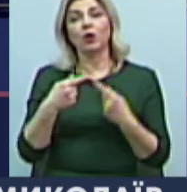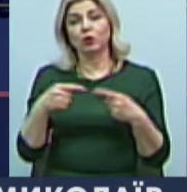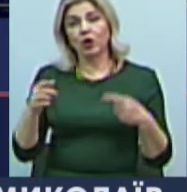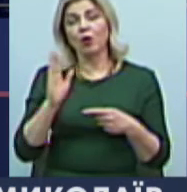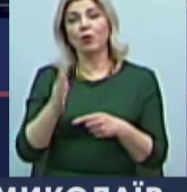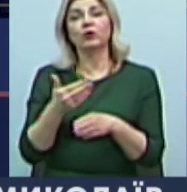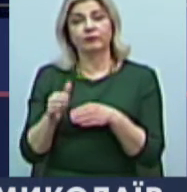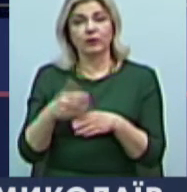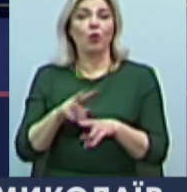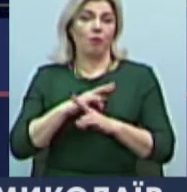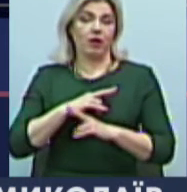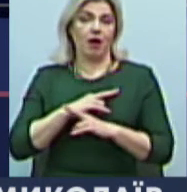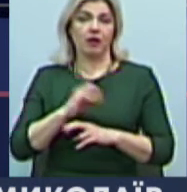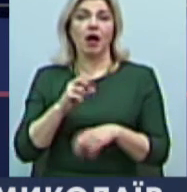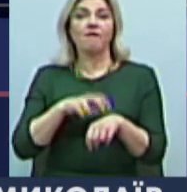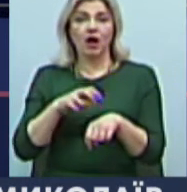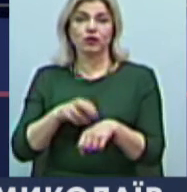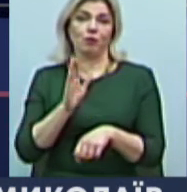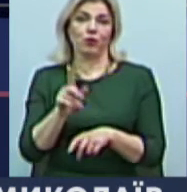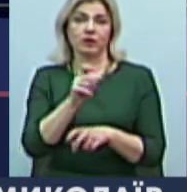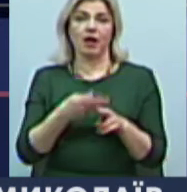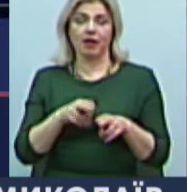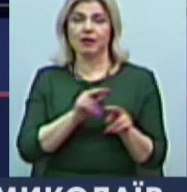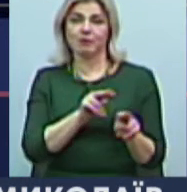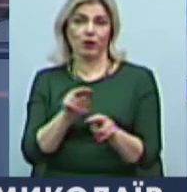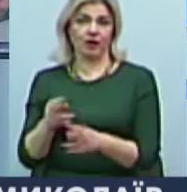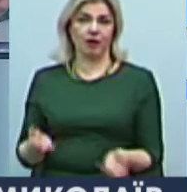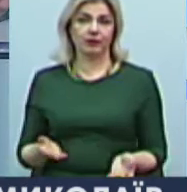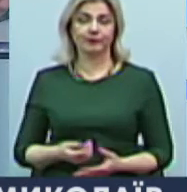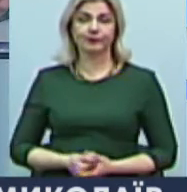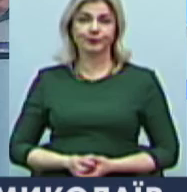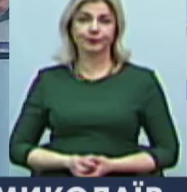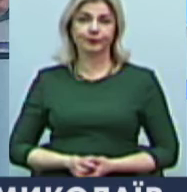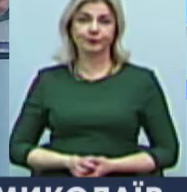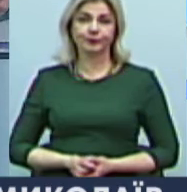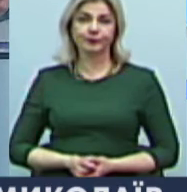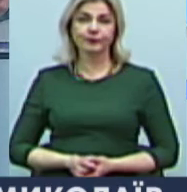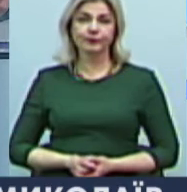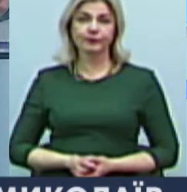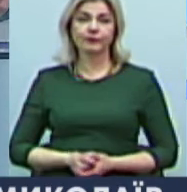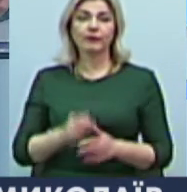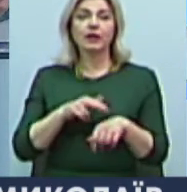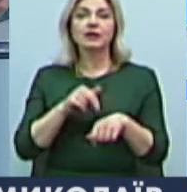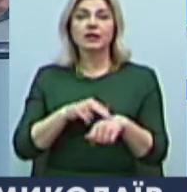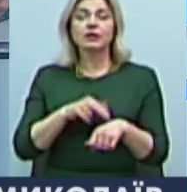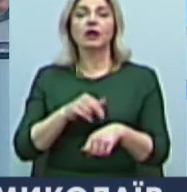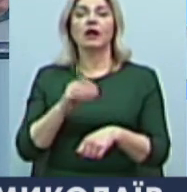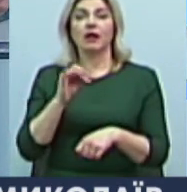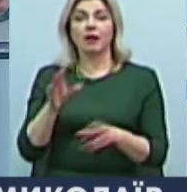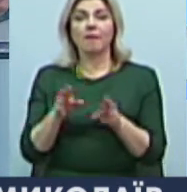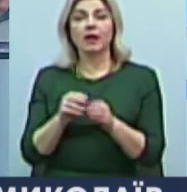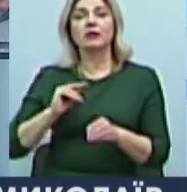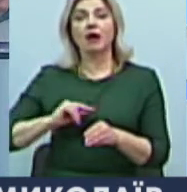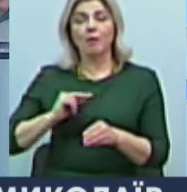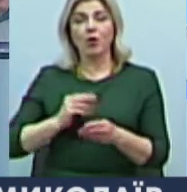вмирати. І лікарі будуть за цим спостерігати. Слідчі поліції разом зі співробітниками